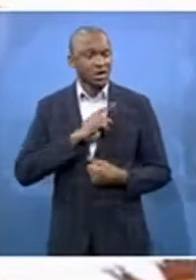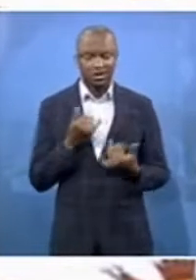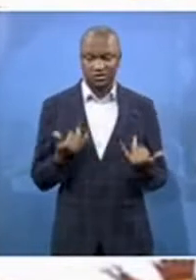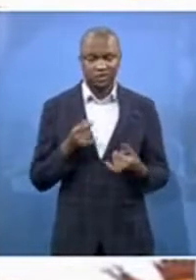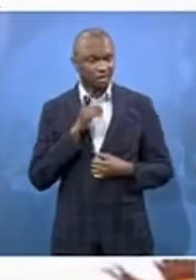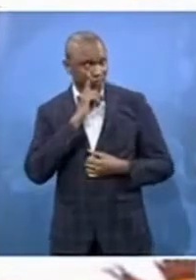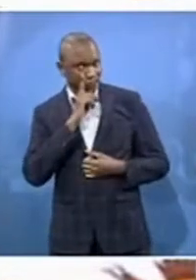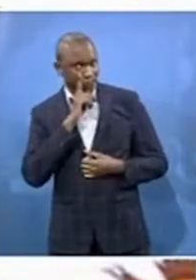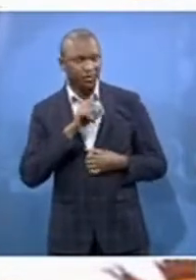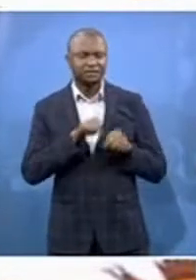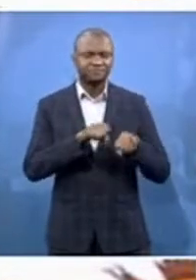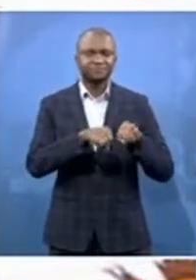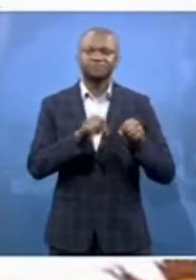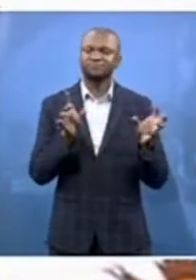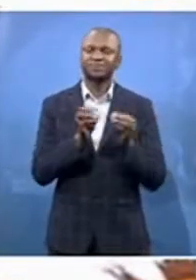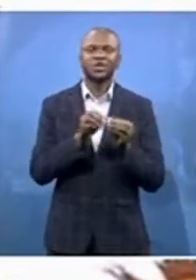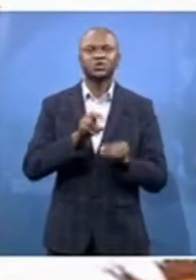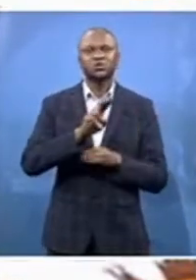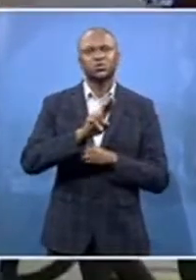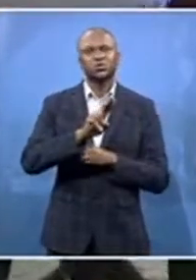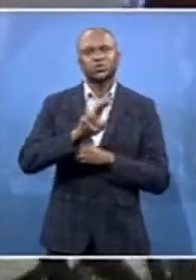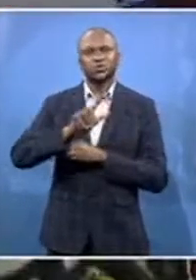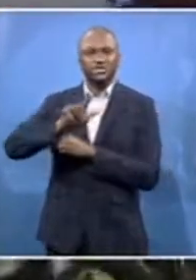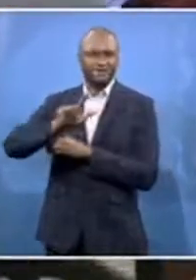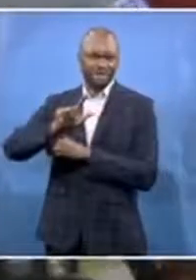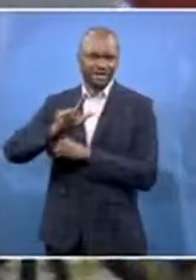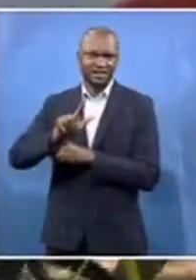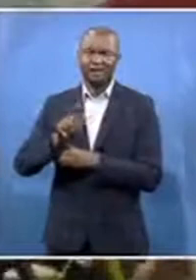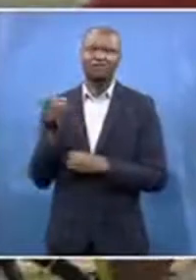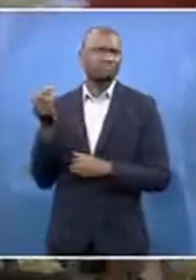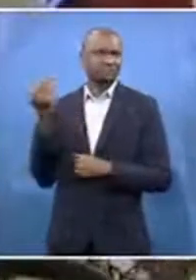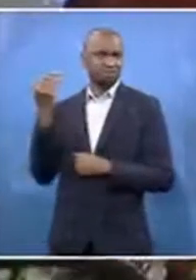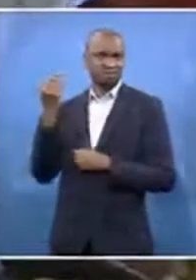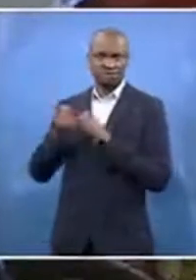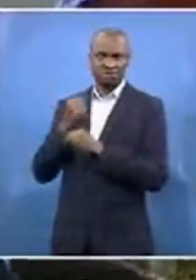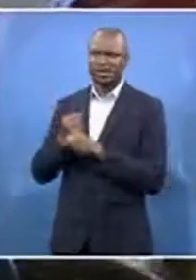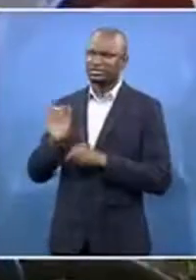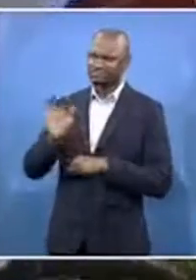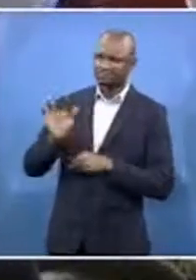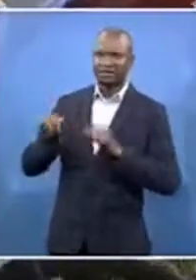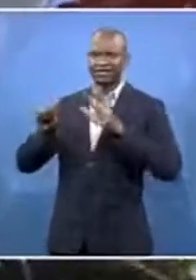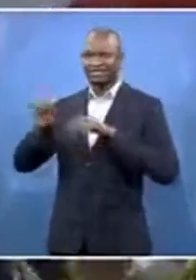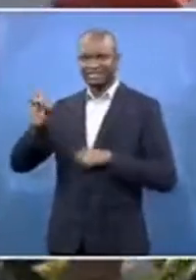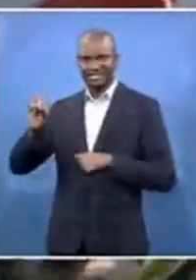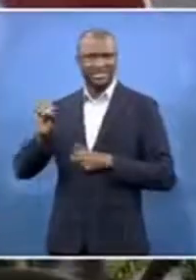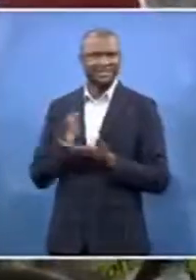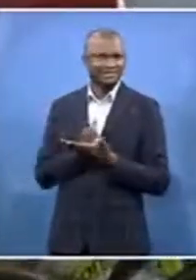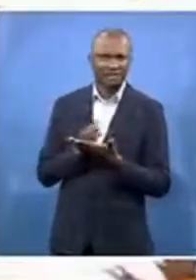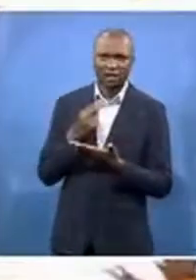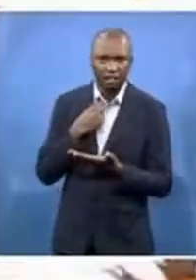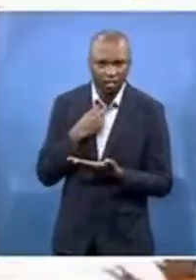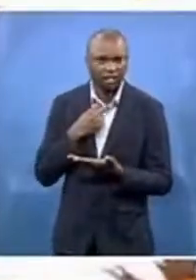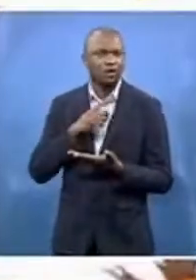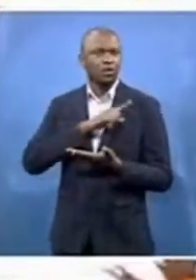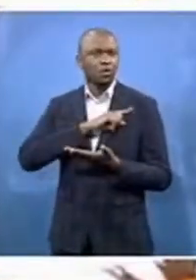angasimaningi sina about 27 but kule mini eminyaka sivamise kuba nabo 60 labanye bakaphumelele mhlambe ngenxa